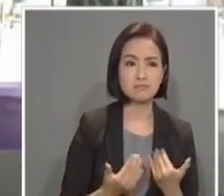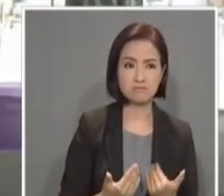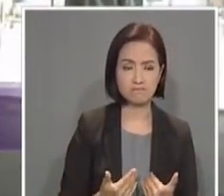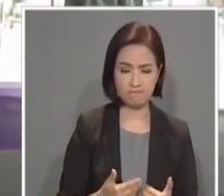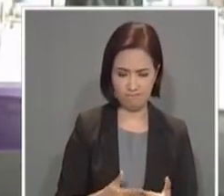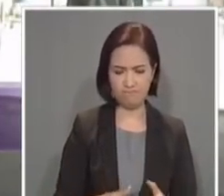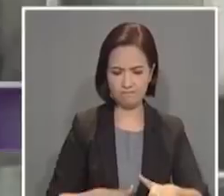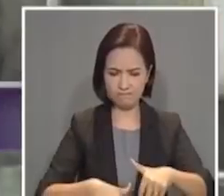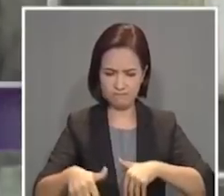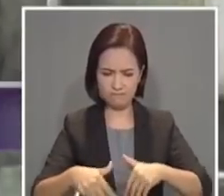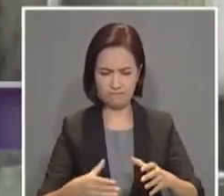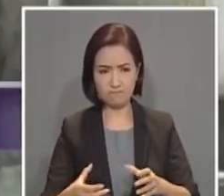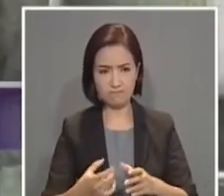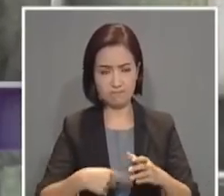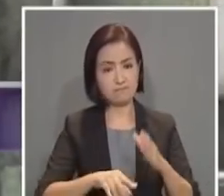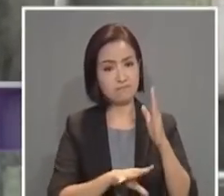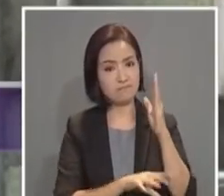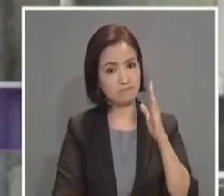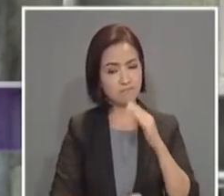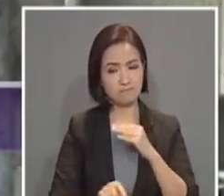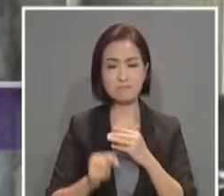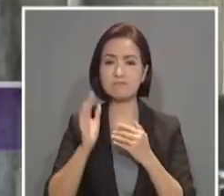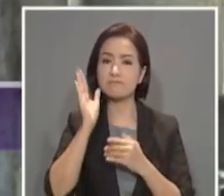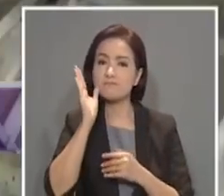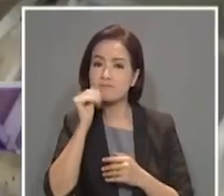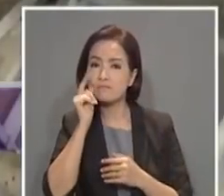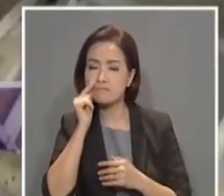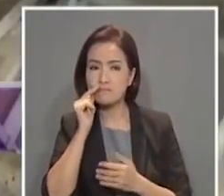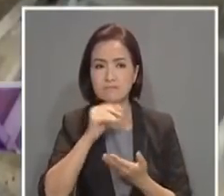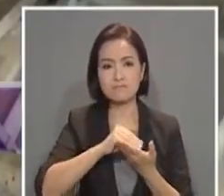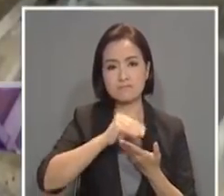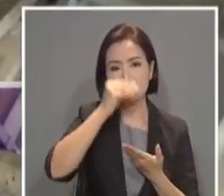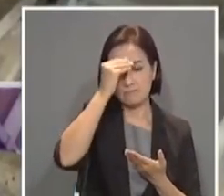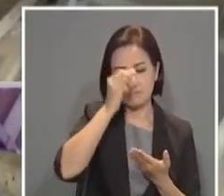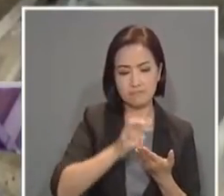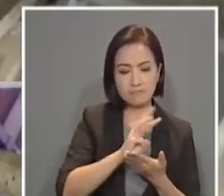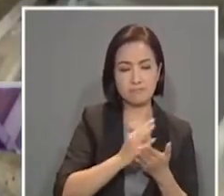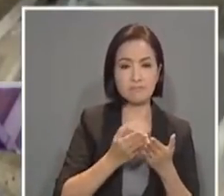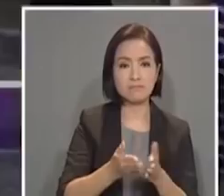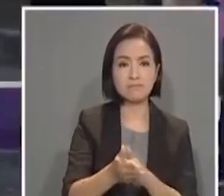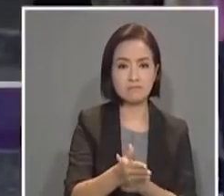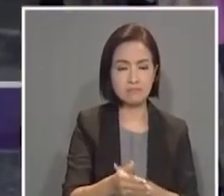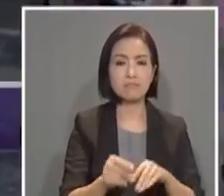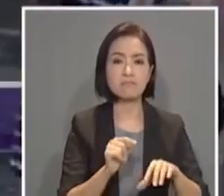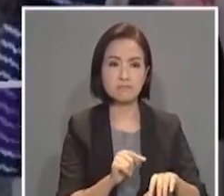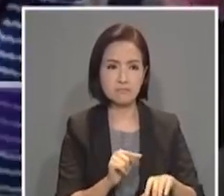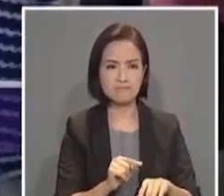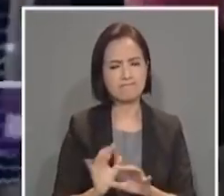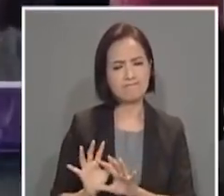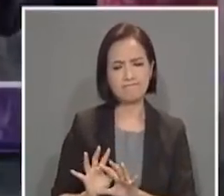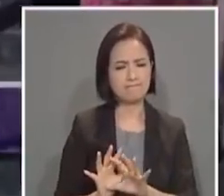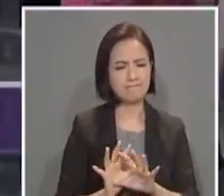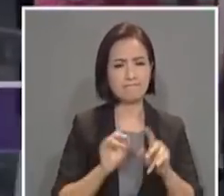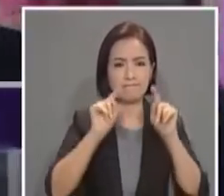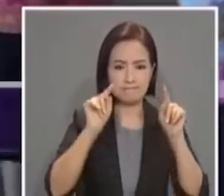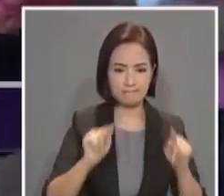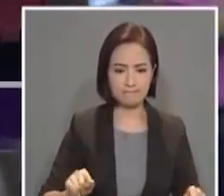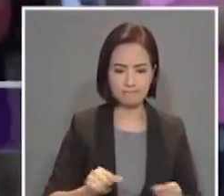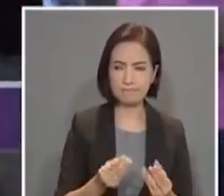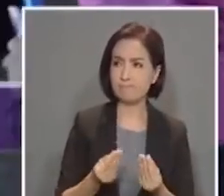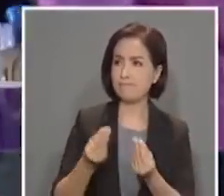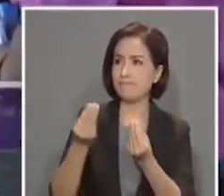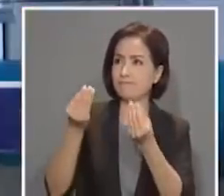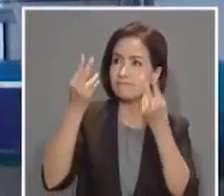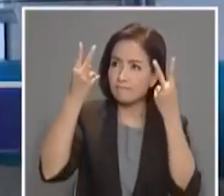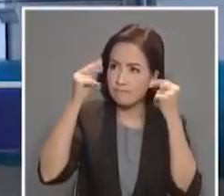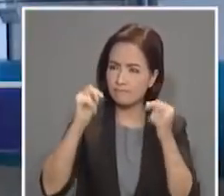ชนจังหวัดสงขลาอาทิเครือข่ายผู้ปกครองและศิษย์เก่าวิทยาลัยประมงตินนสุรานนท์ได้ออกมายื่นหนังสือถึงนายกรั